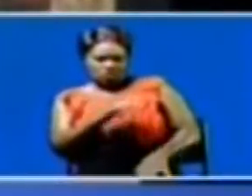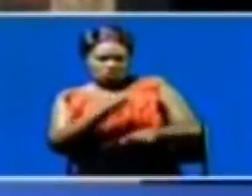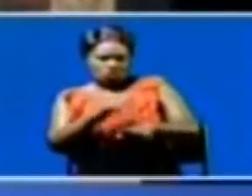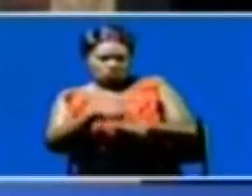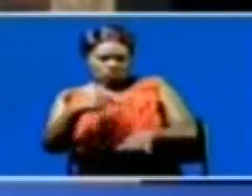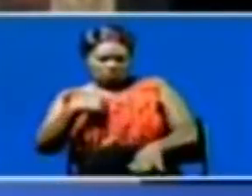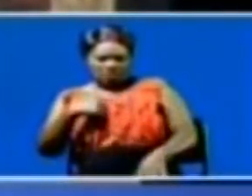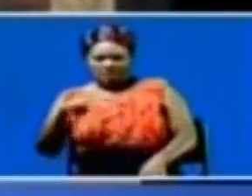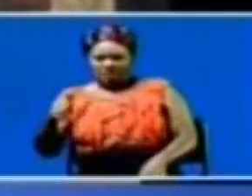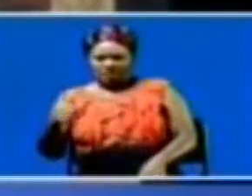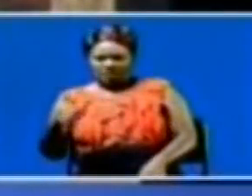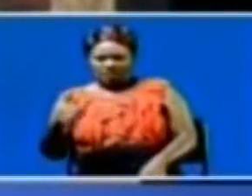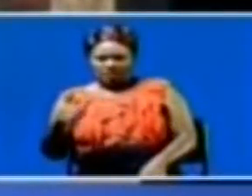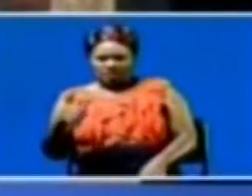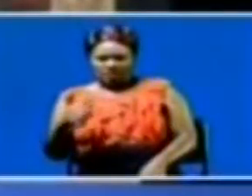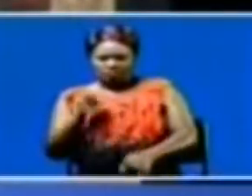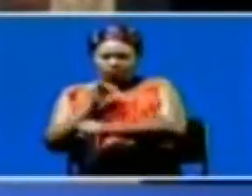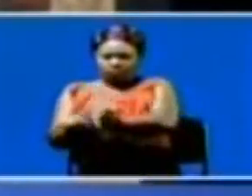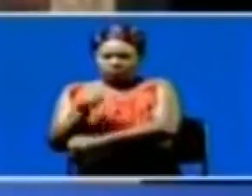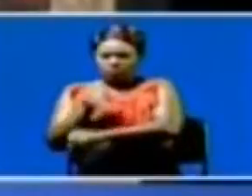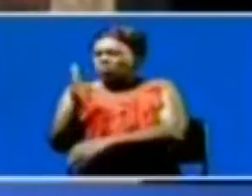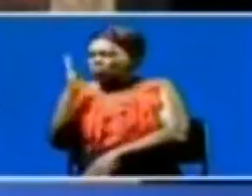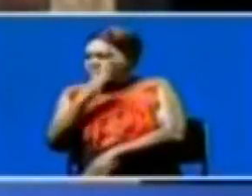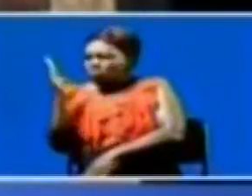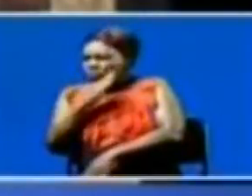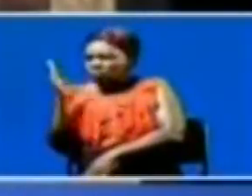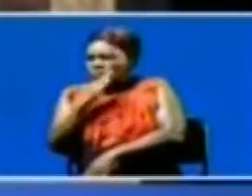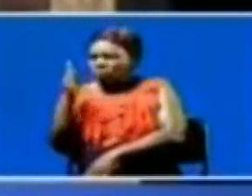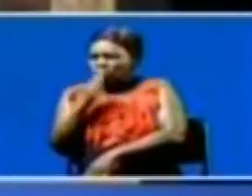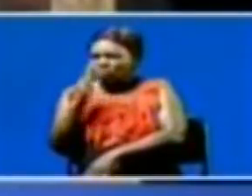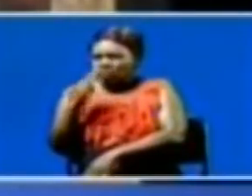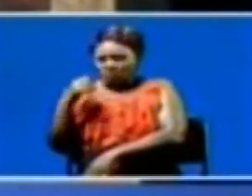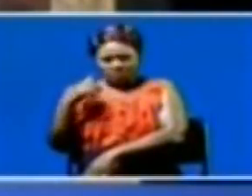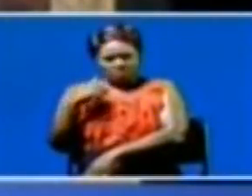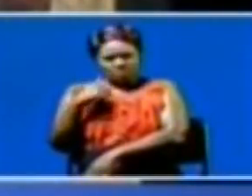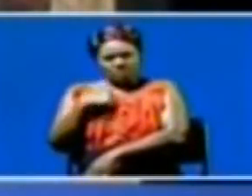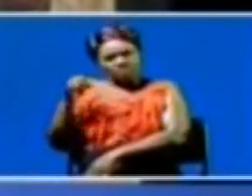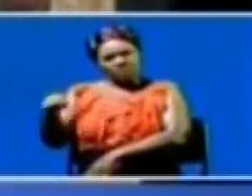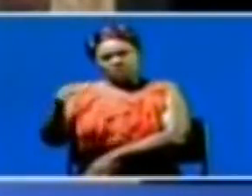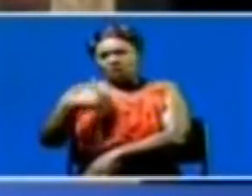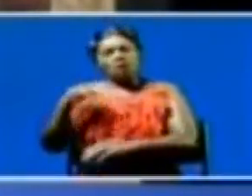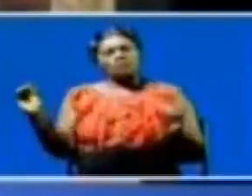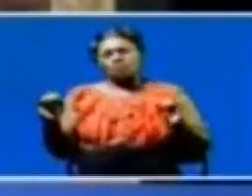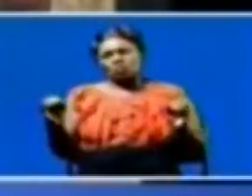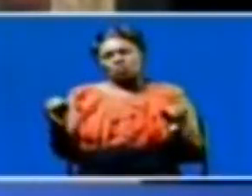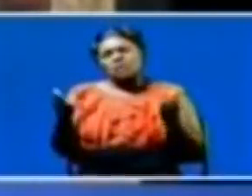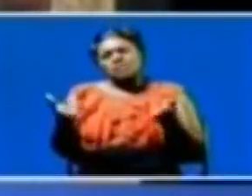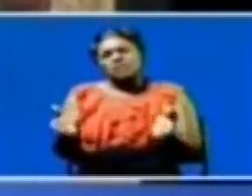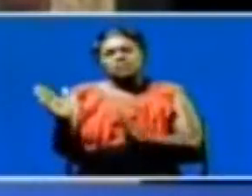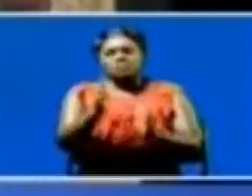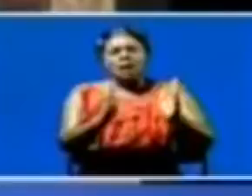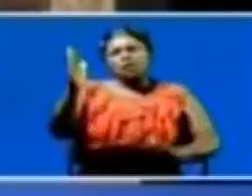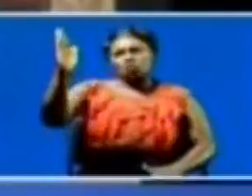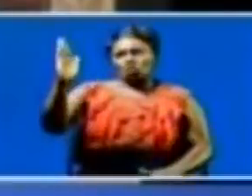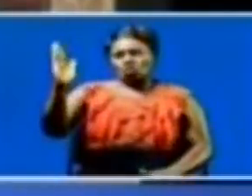urtoi, yani mwenye anatoa harufu mbaya, na mimi sina makosa. Hii ni mpango ya